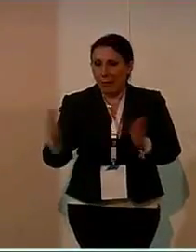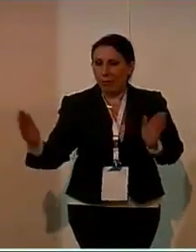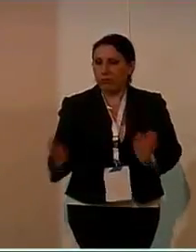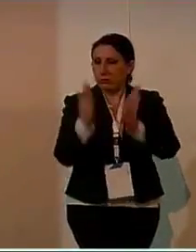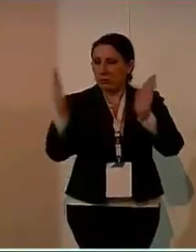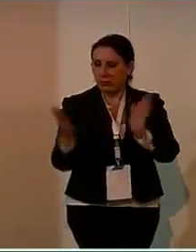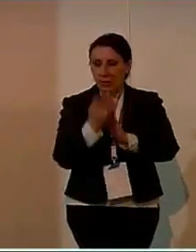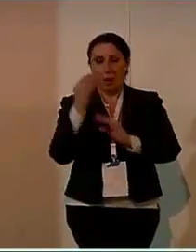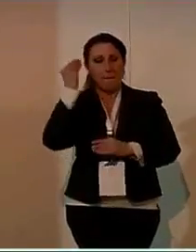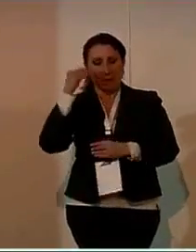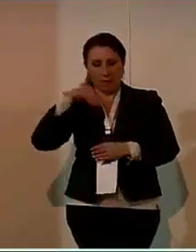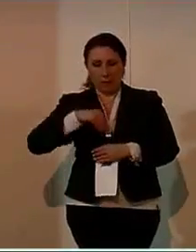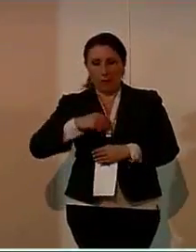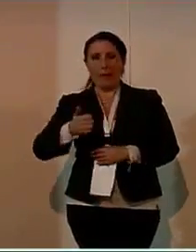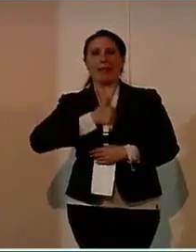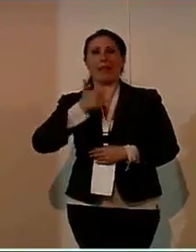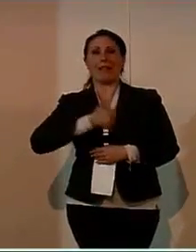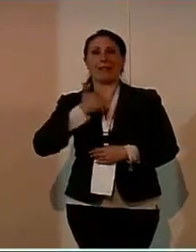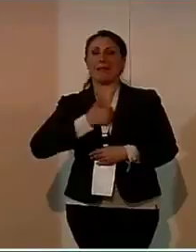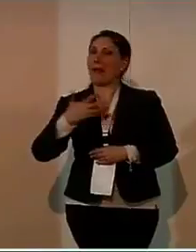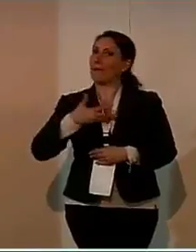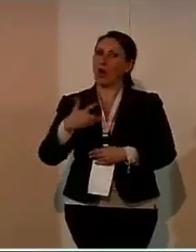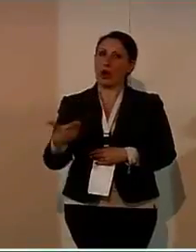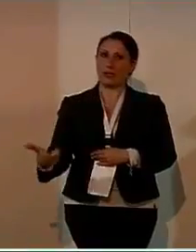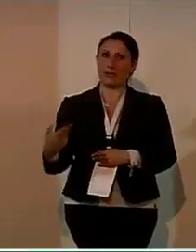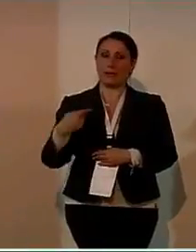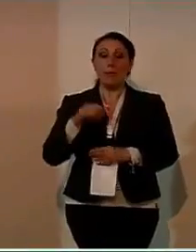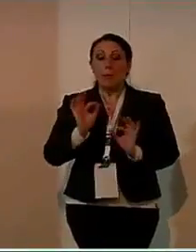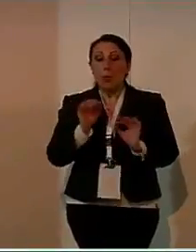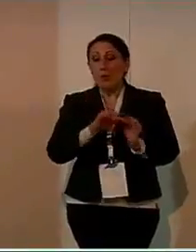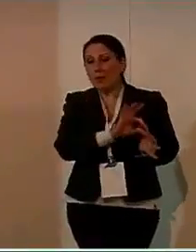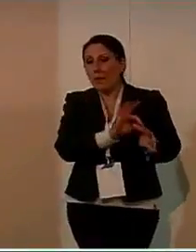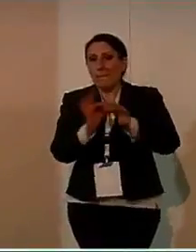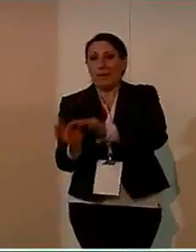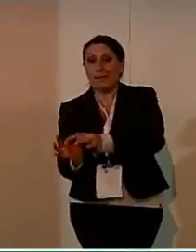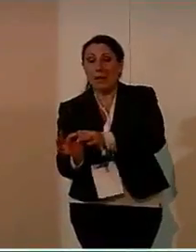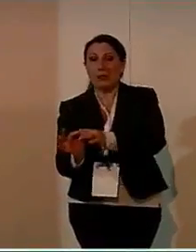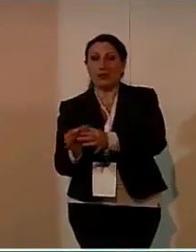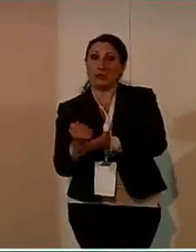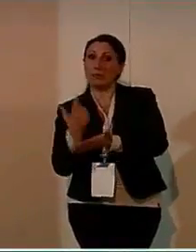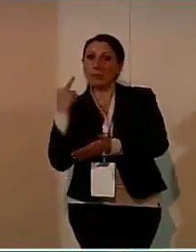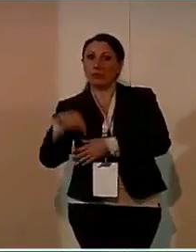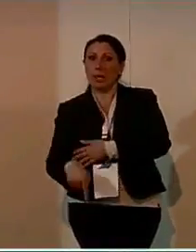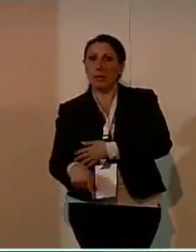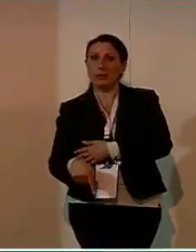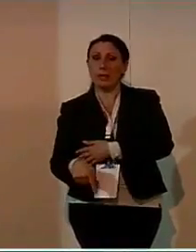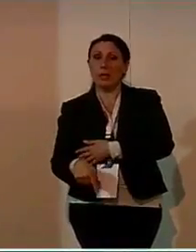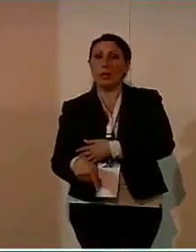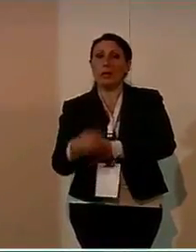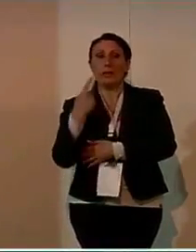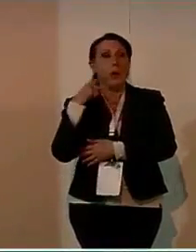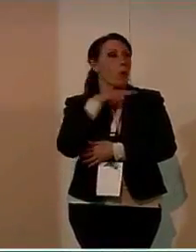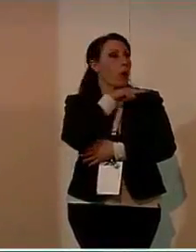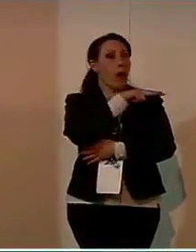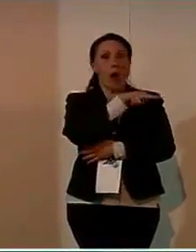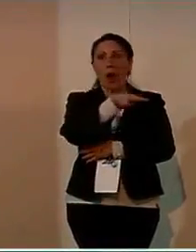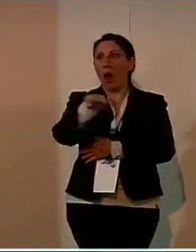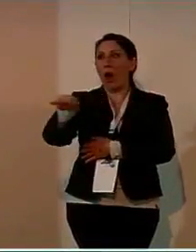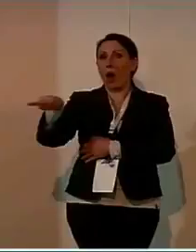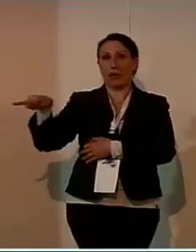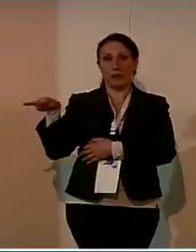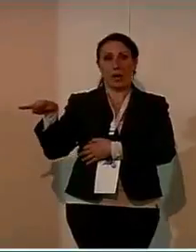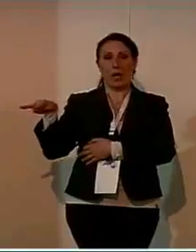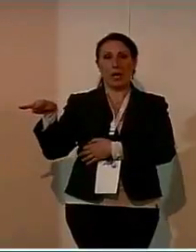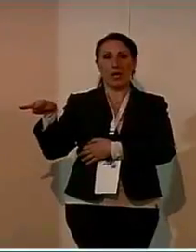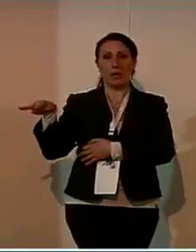sua identità questo guardate è sempre stato il passaggio decisivo e lo è anche adesso guardatevi attorno alzate lo sguardo